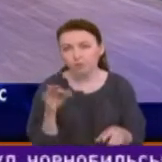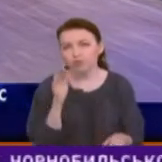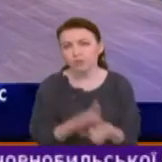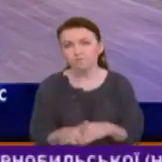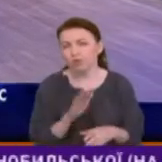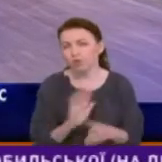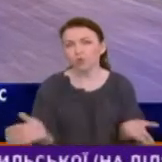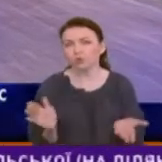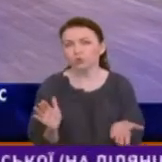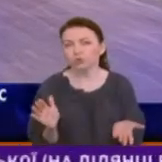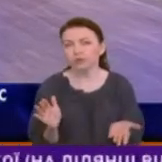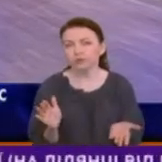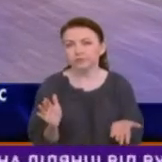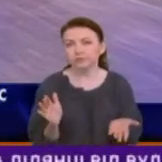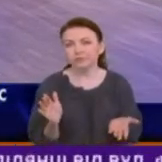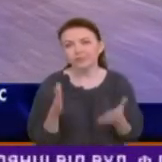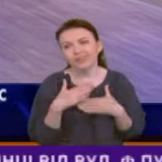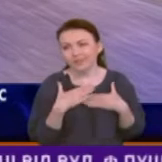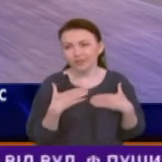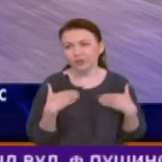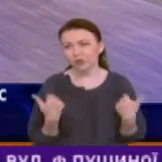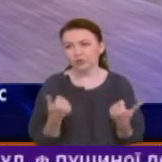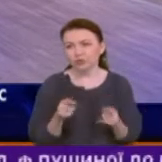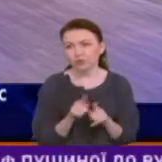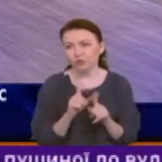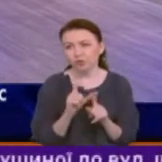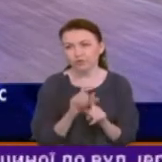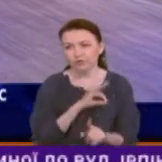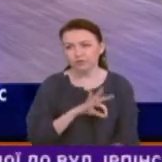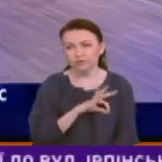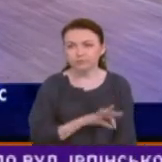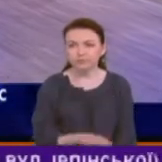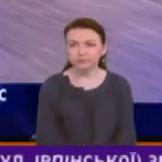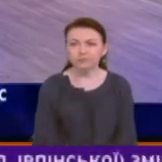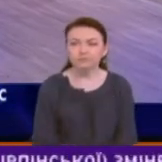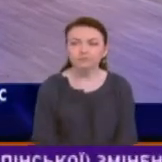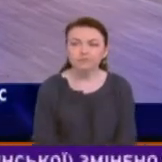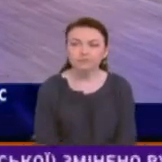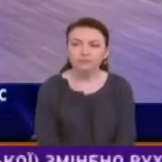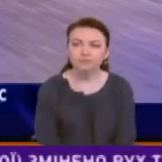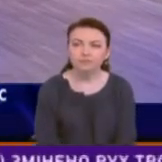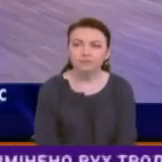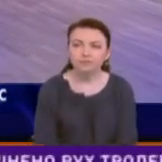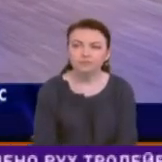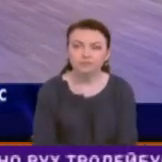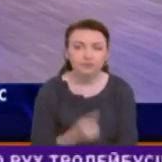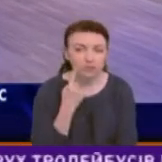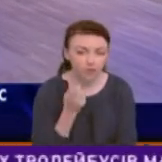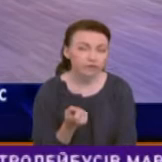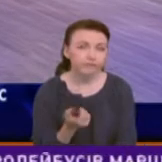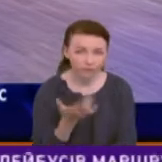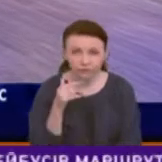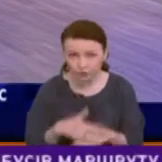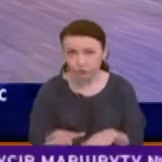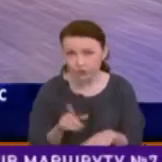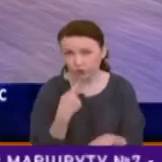виконують. Так рукою зробили, да. Ну я не хочу, ну може не так, но не скривдили. Ну, одним словом, скривдили чому? Може бути, це ви зрозуміли,